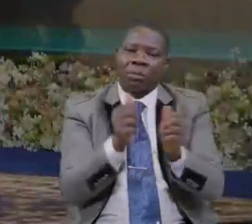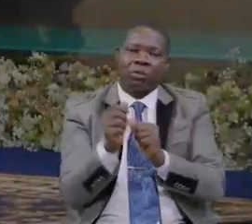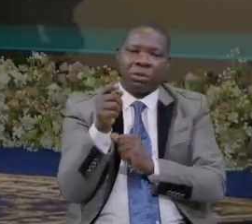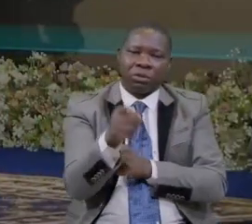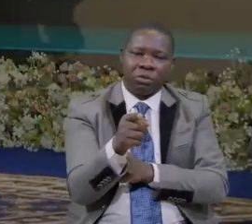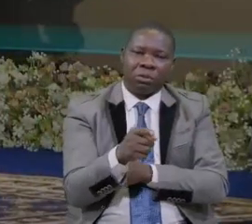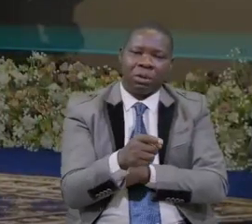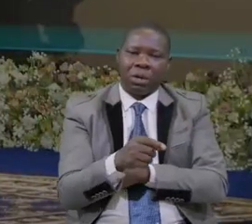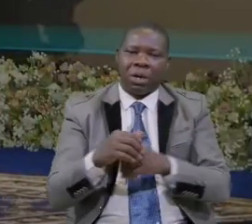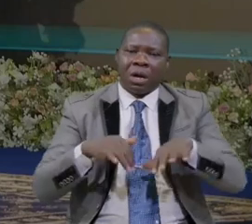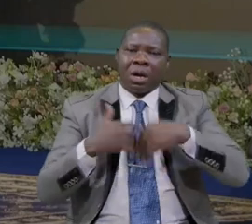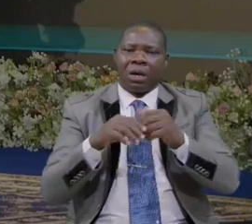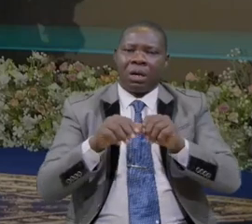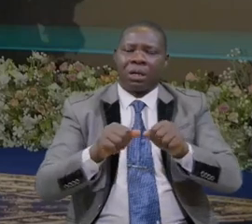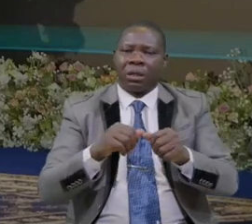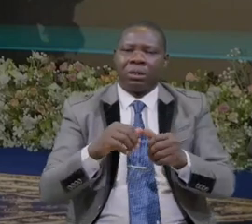Comment,